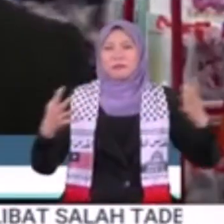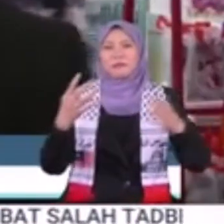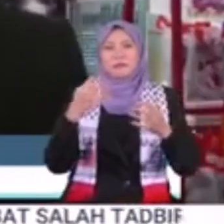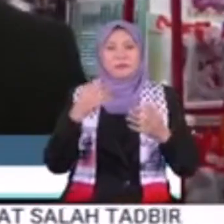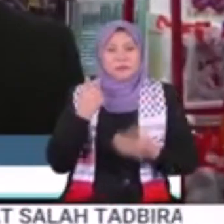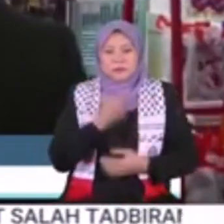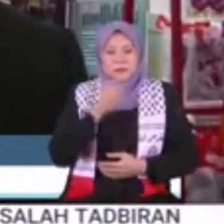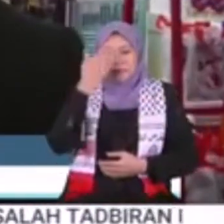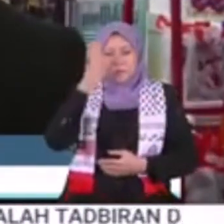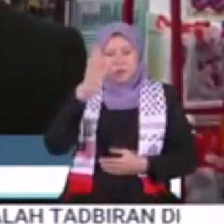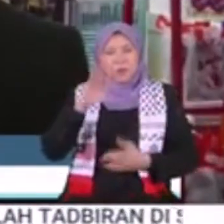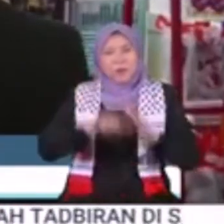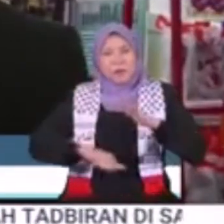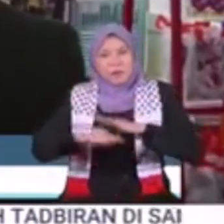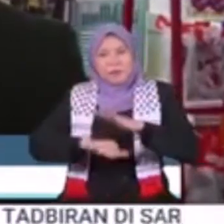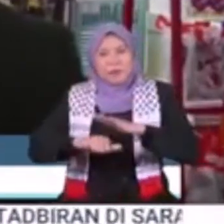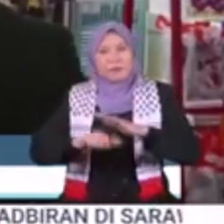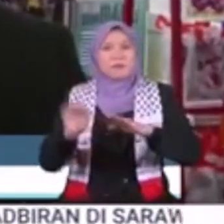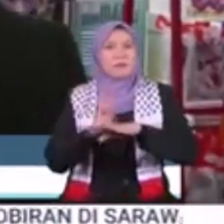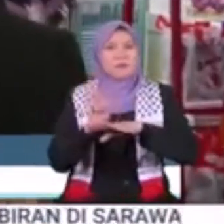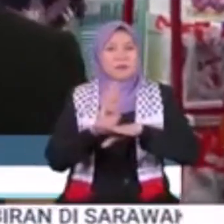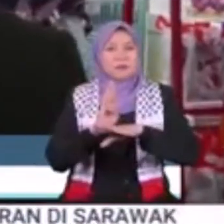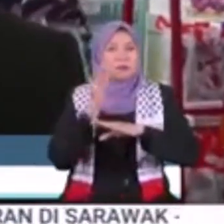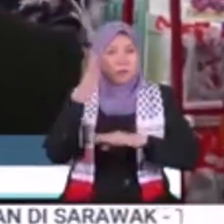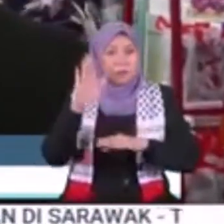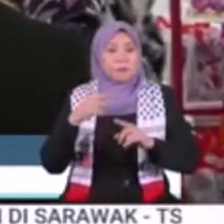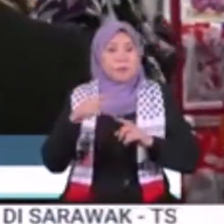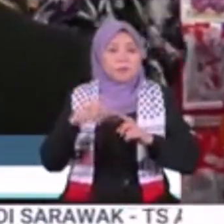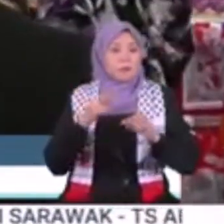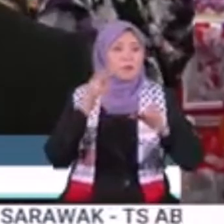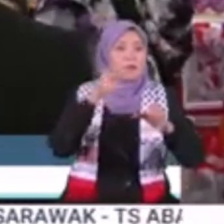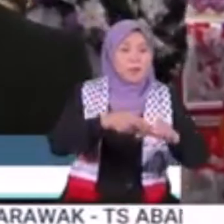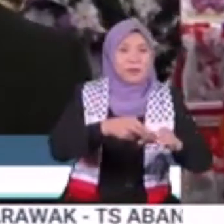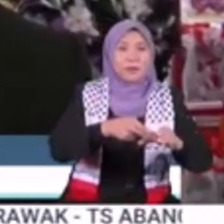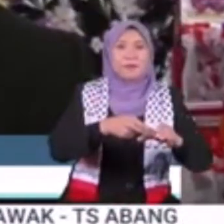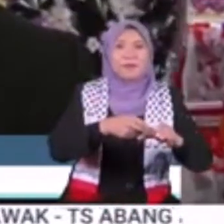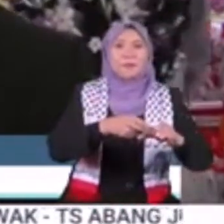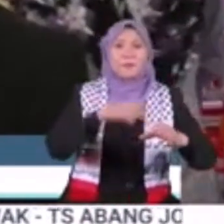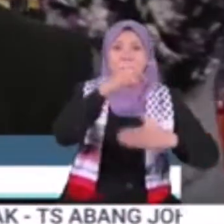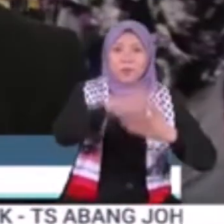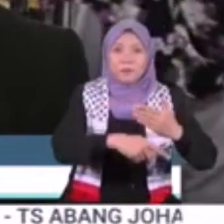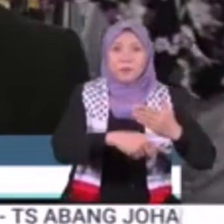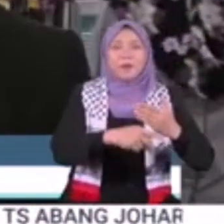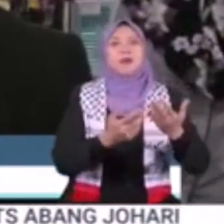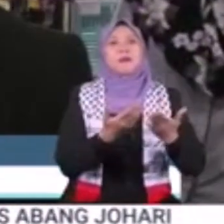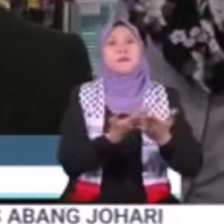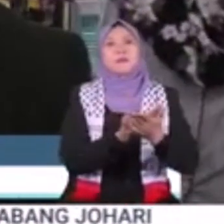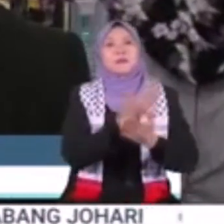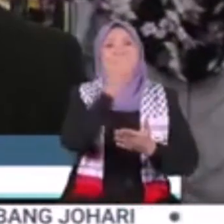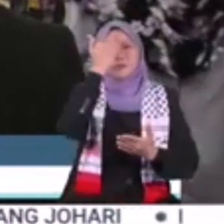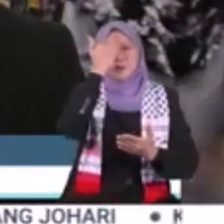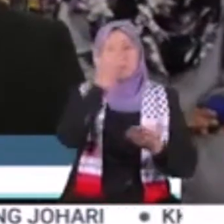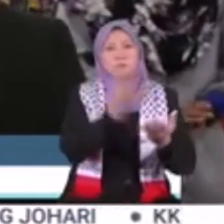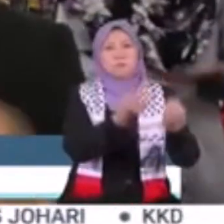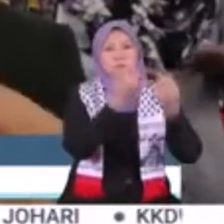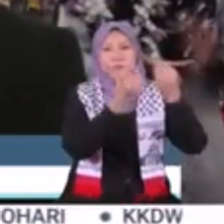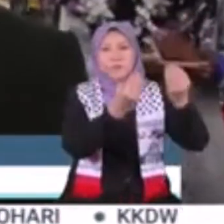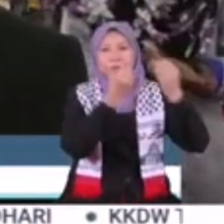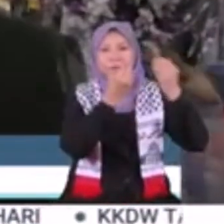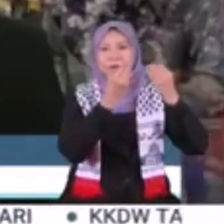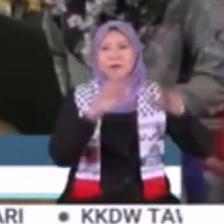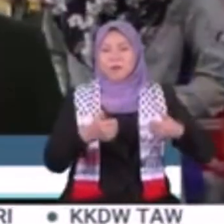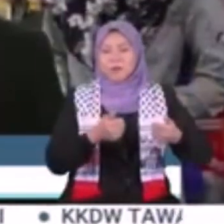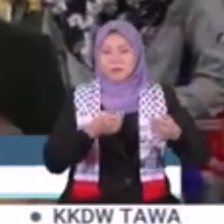kita tak tahu asas-asas keusahawanan. Setelah kita join coaching, banyak yang kita nak improve dari sudut tim kita, dari sudut cara nak kita